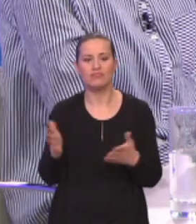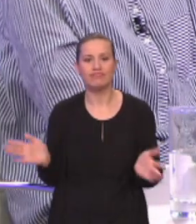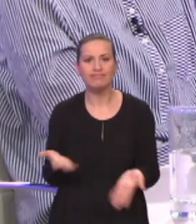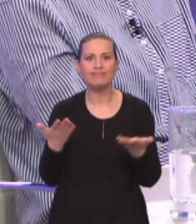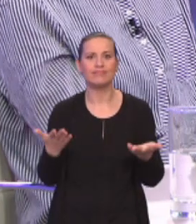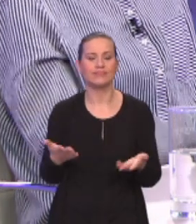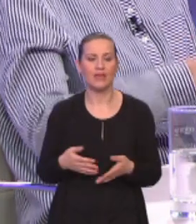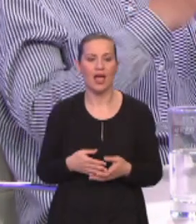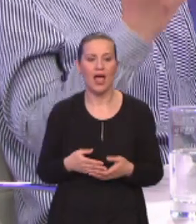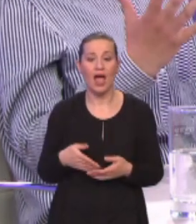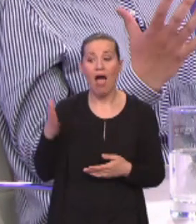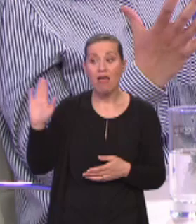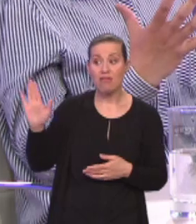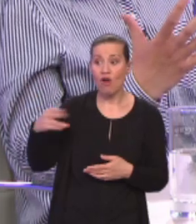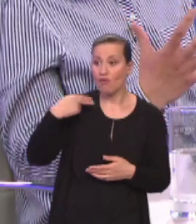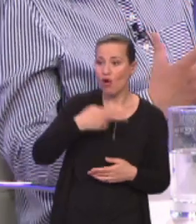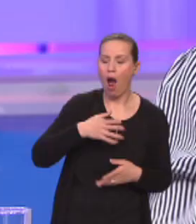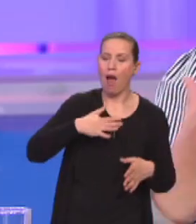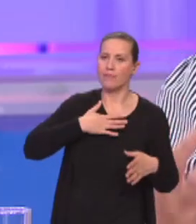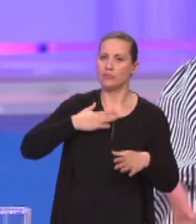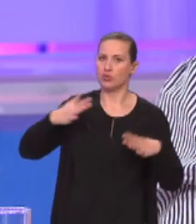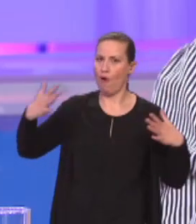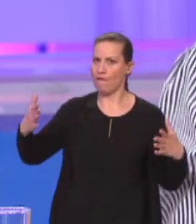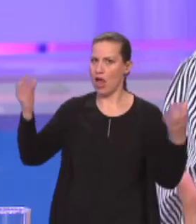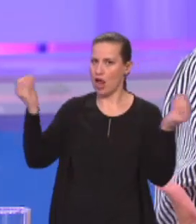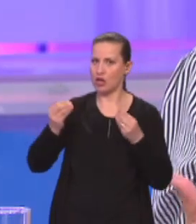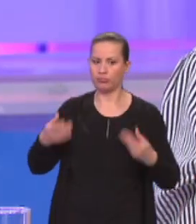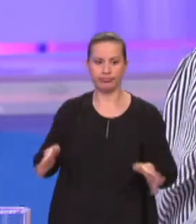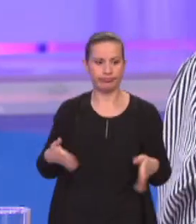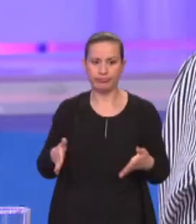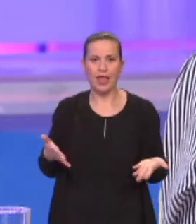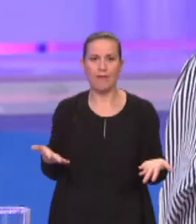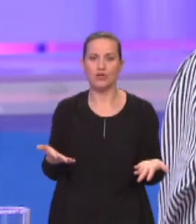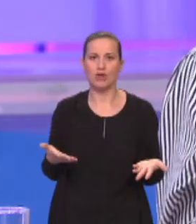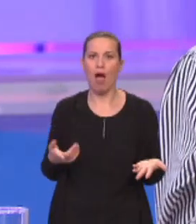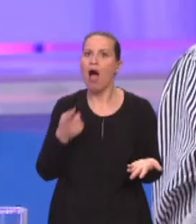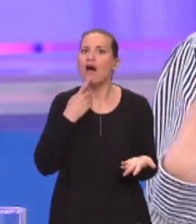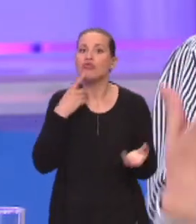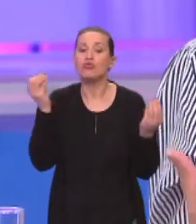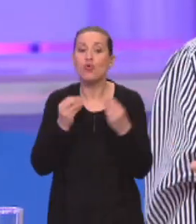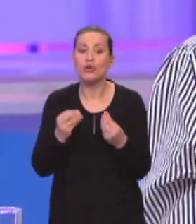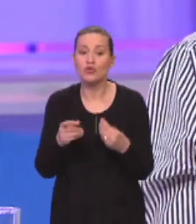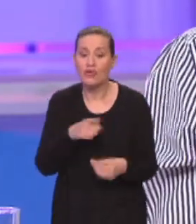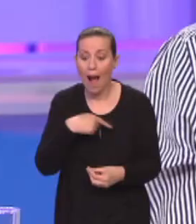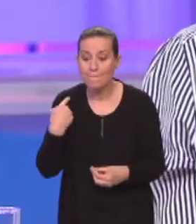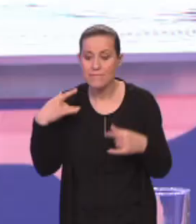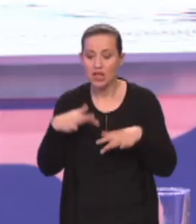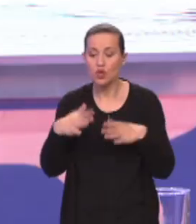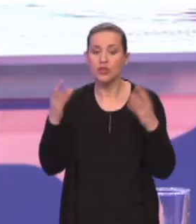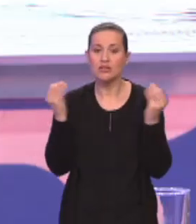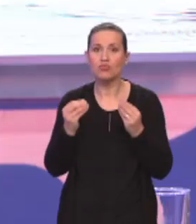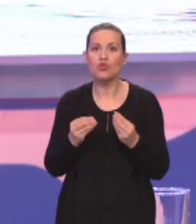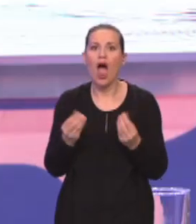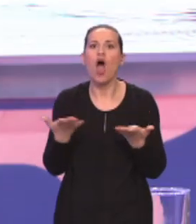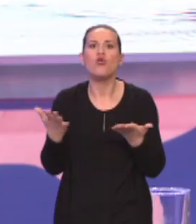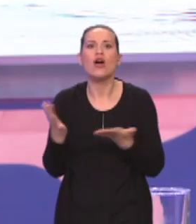odgovori su zapravo, znate, pa mi smo veliki sustav, pa mi ne možemo. Ali ko je sustav? Mi smo sustav. Koja je svrha sustava nema svatko